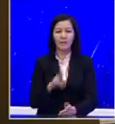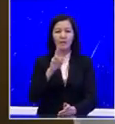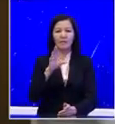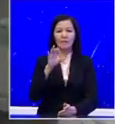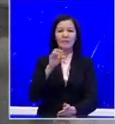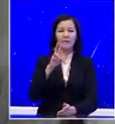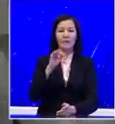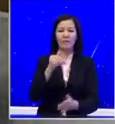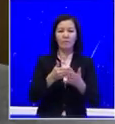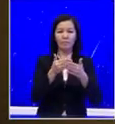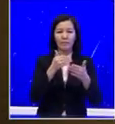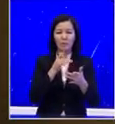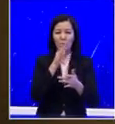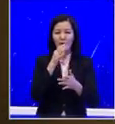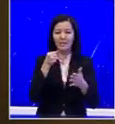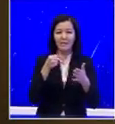Ксенофонт біздің заманымызға дейінгі